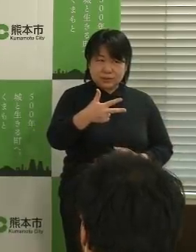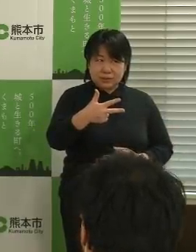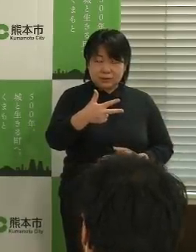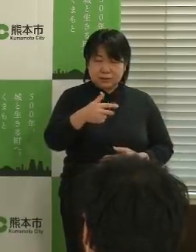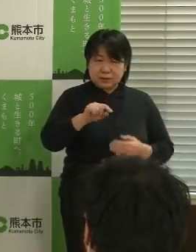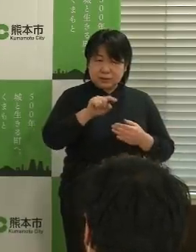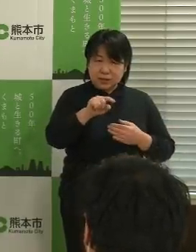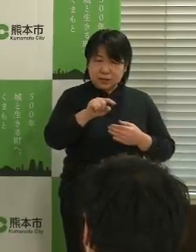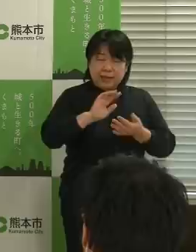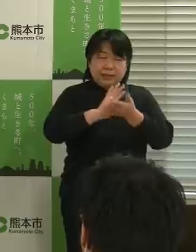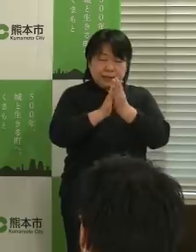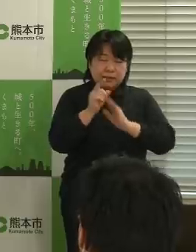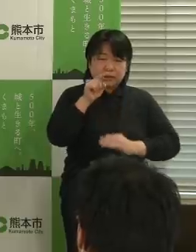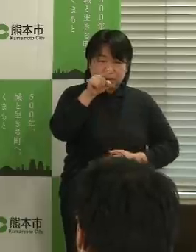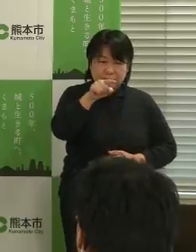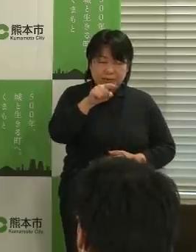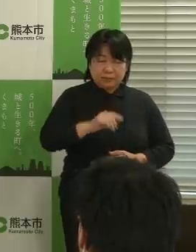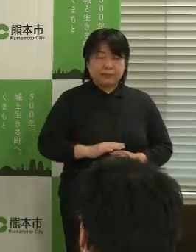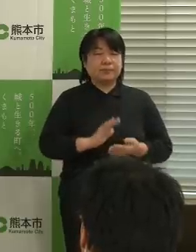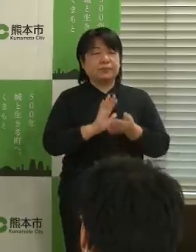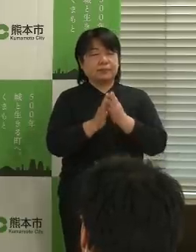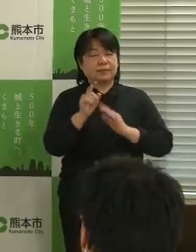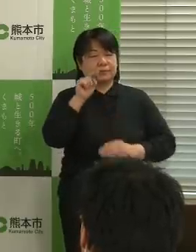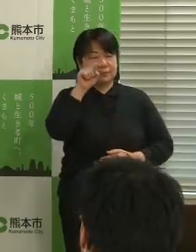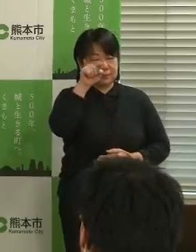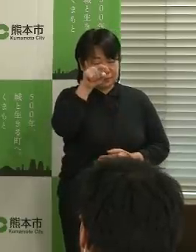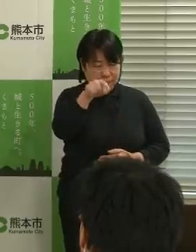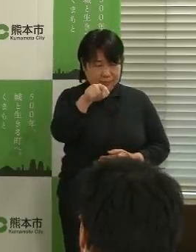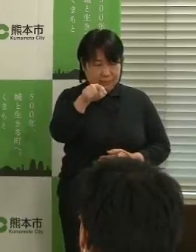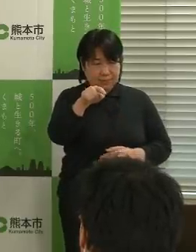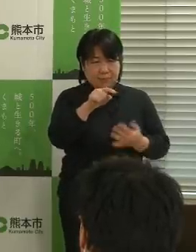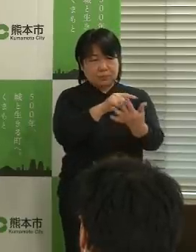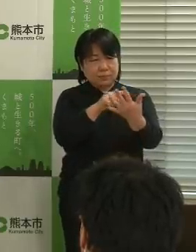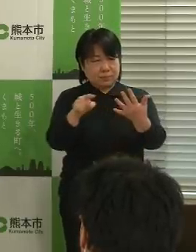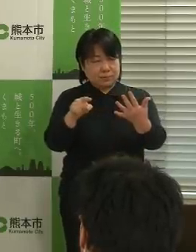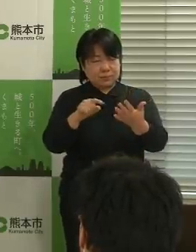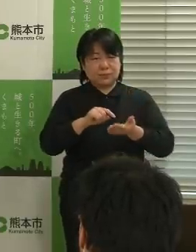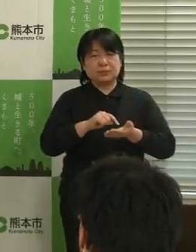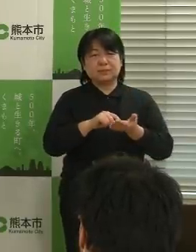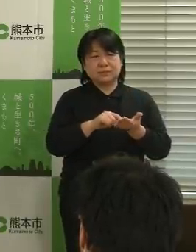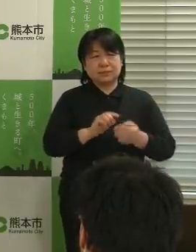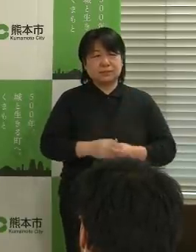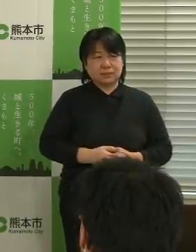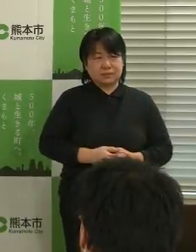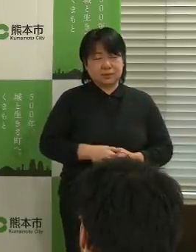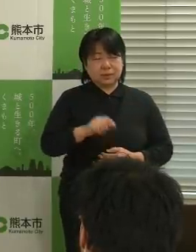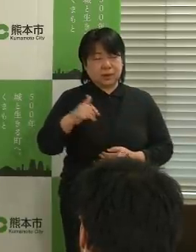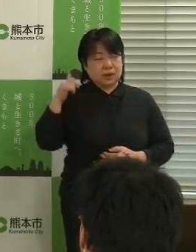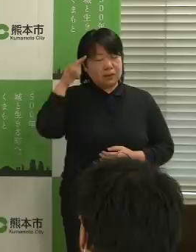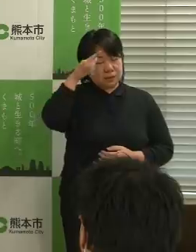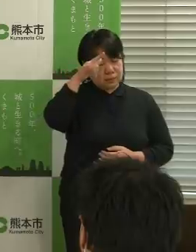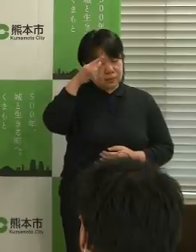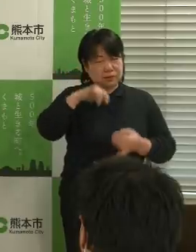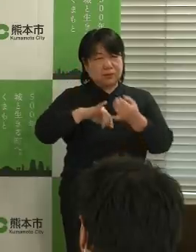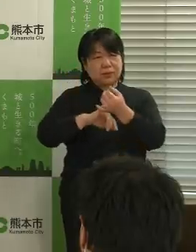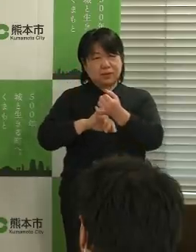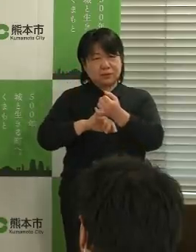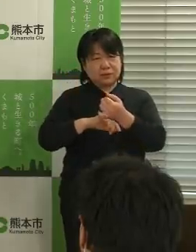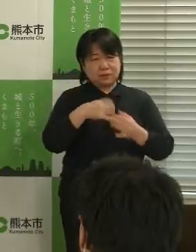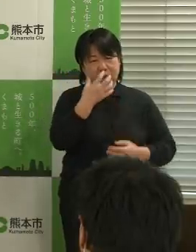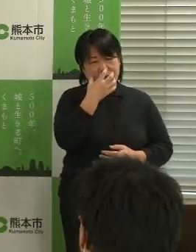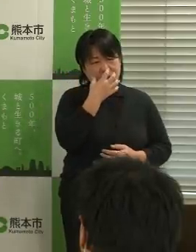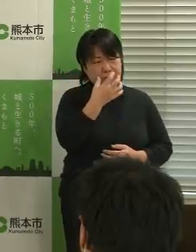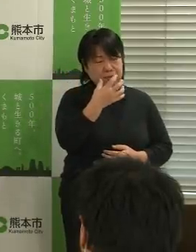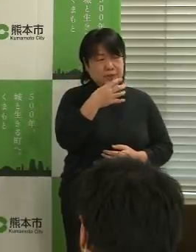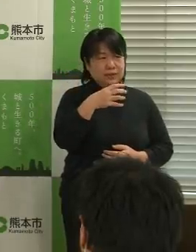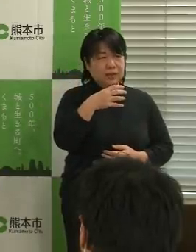方を対象にあの申し上げている。これは飛行機の予約状況、それから九州新幹線のやっぱりそういった